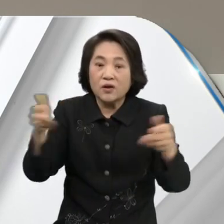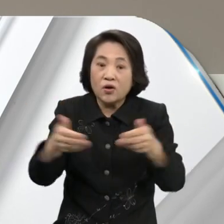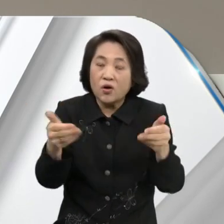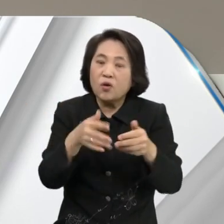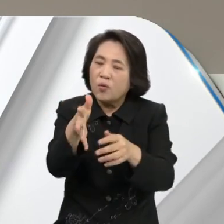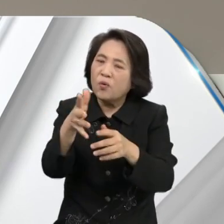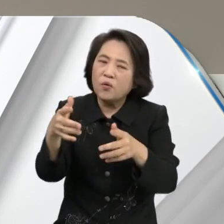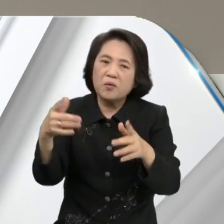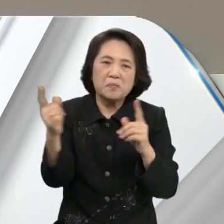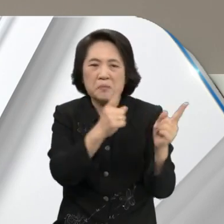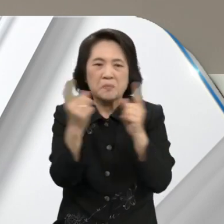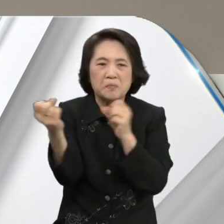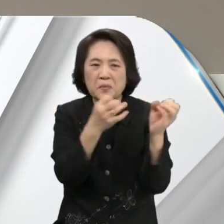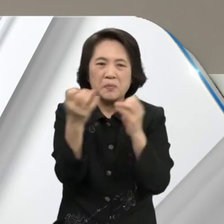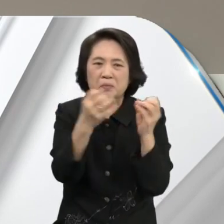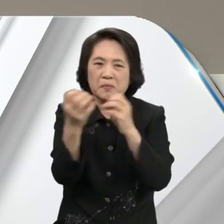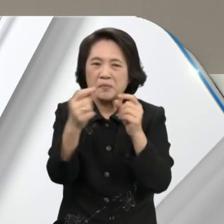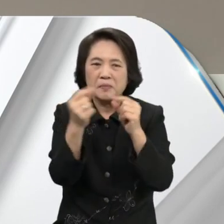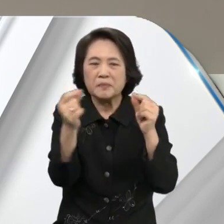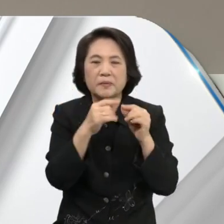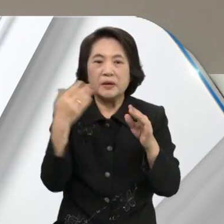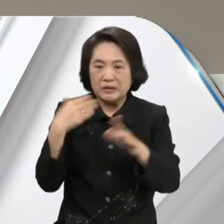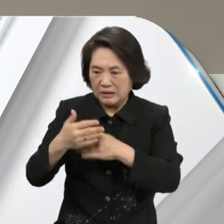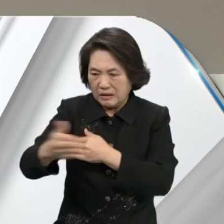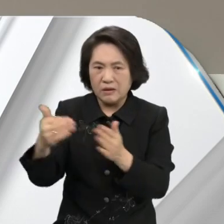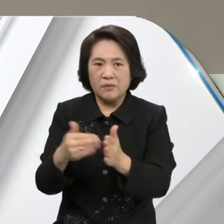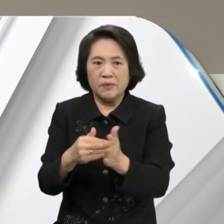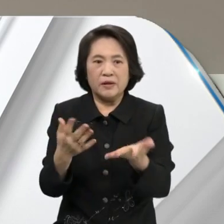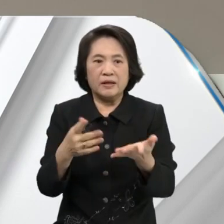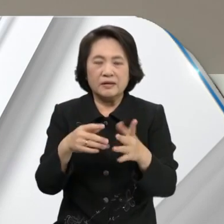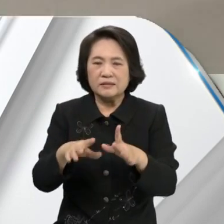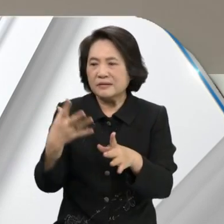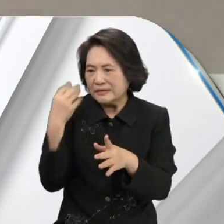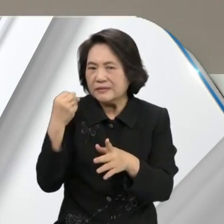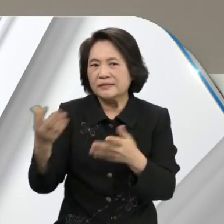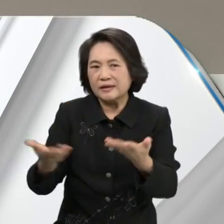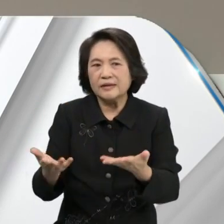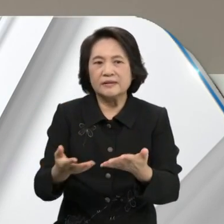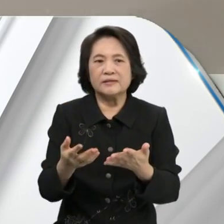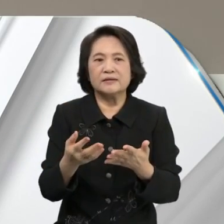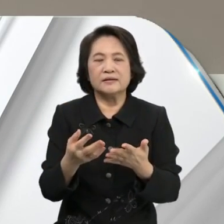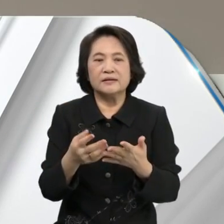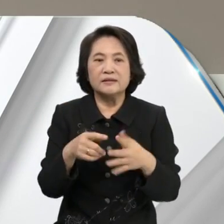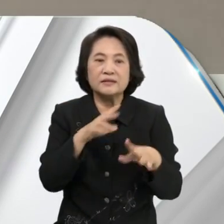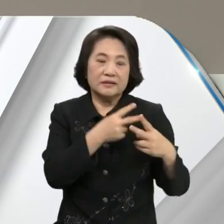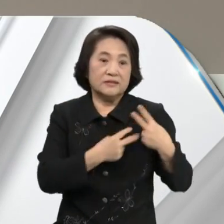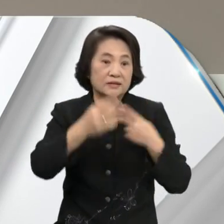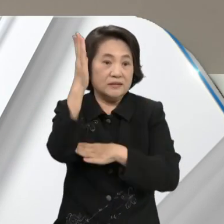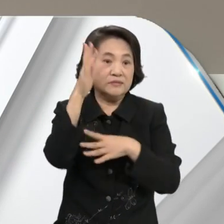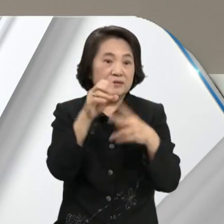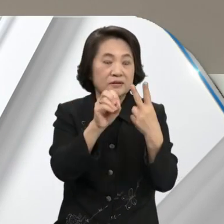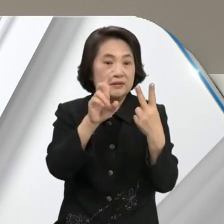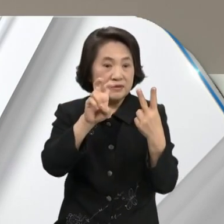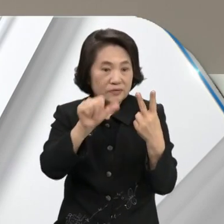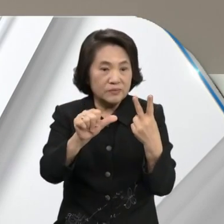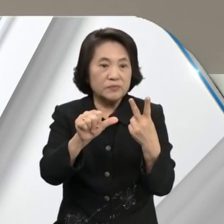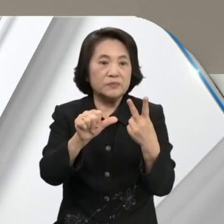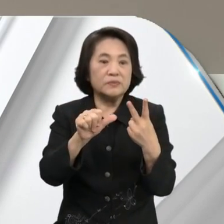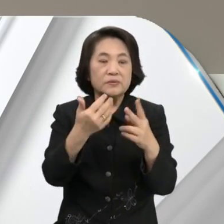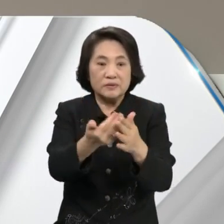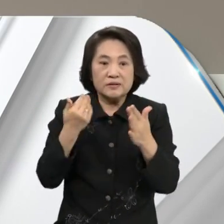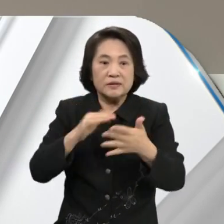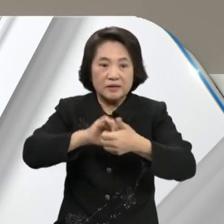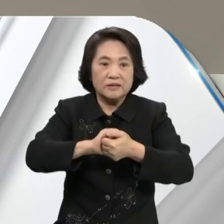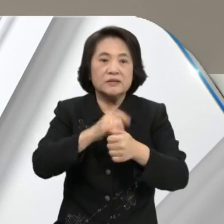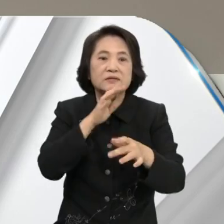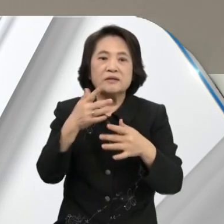吗？有在使用吗？ 都已经走完，所以这个是一个旧案，但是。蔡政府 是旧案，但是你环保的